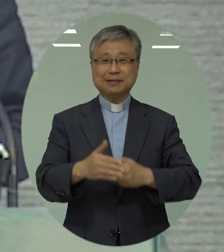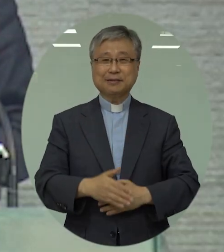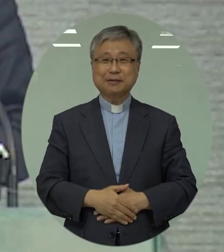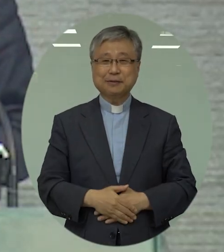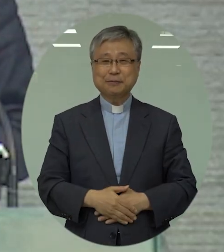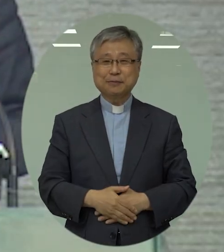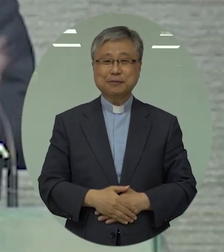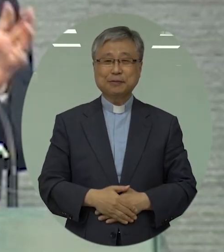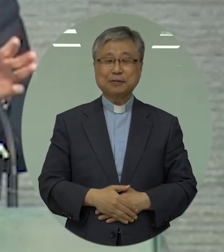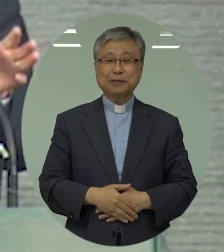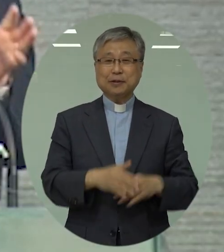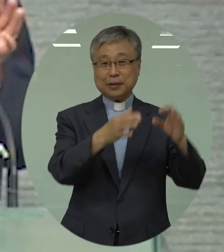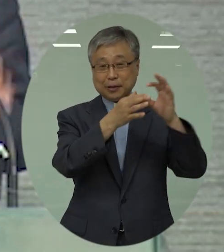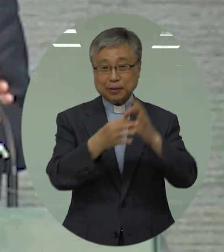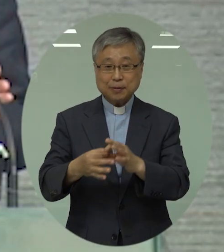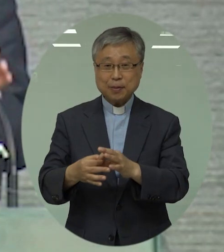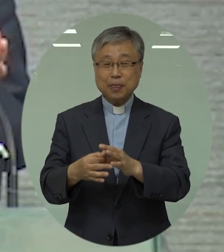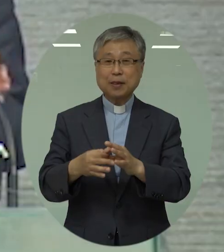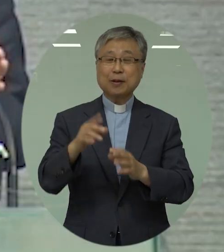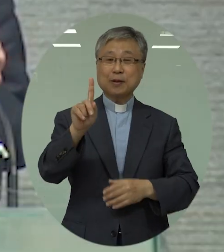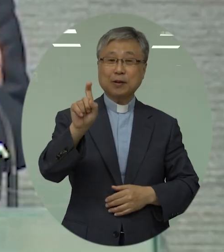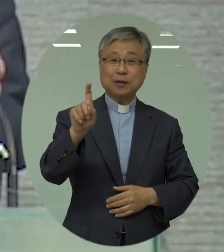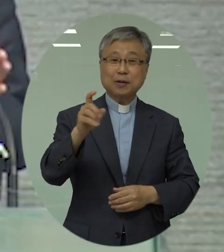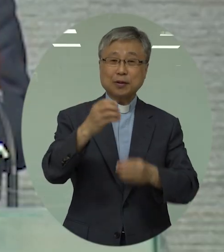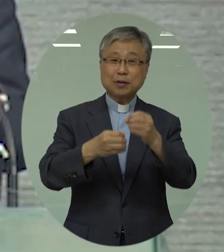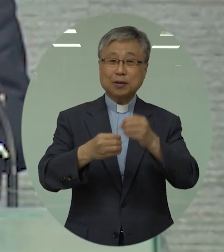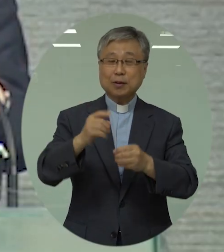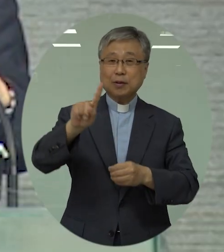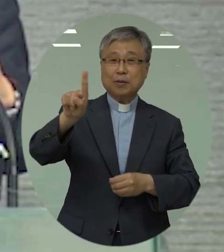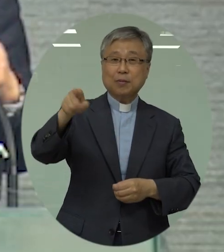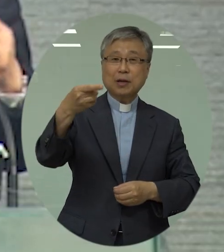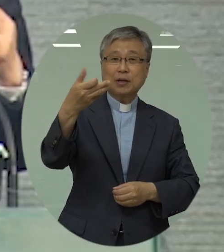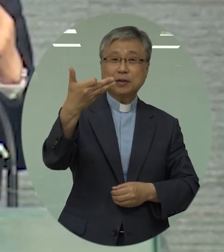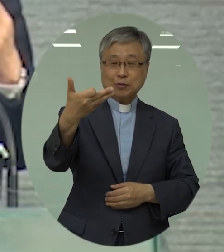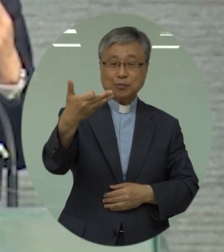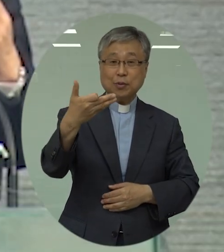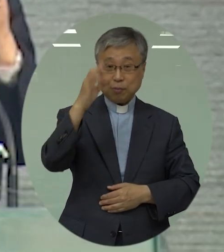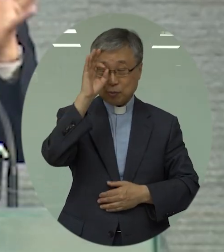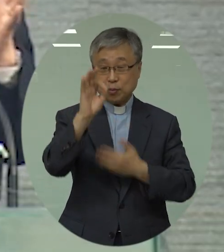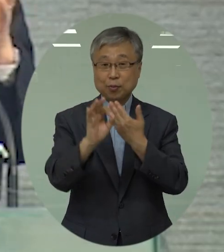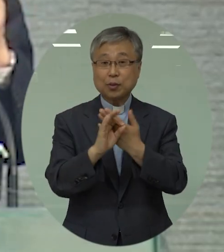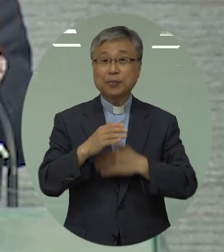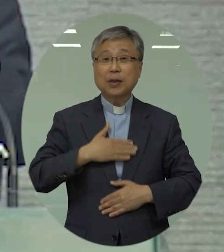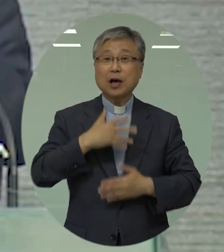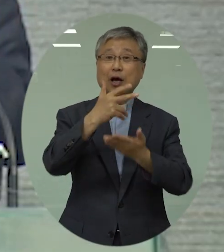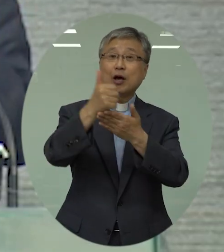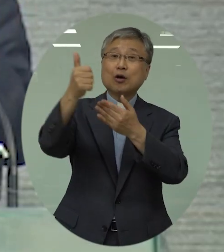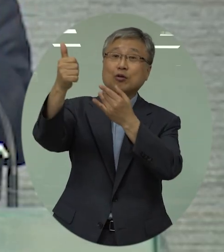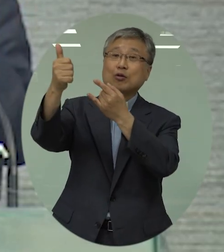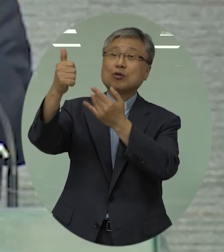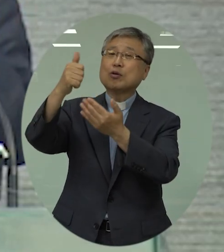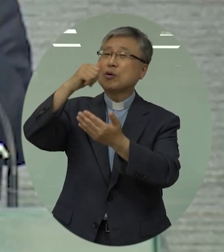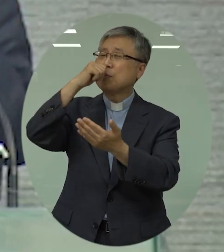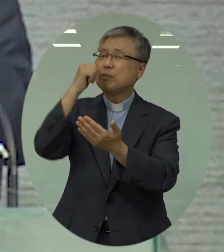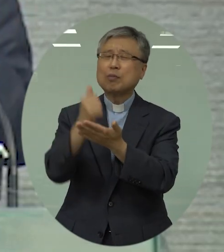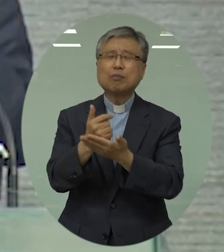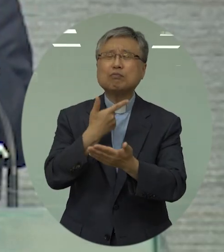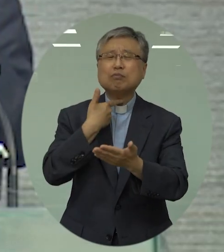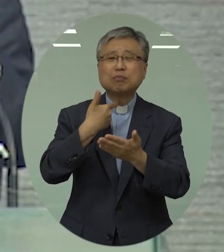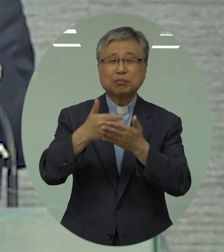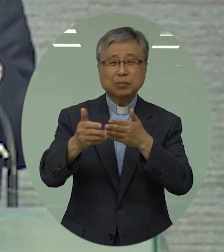있죠. 이어지는 11절, 시편 119편 11절에 보시면 내가 주께